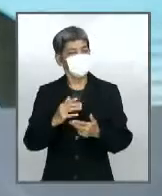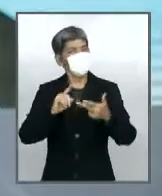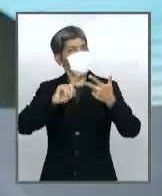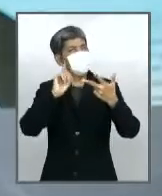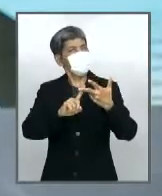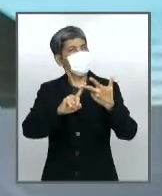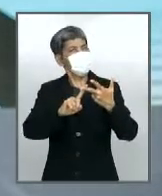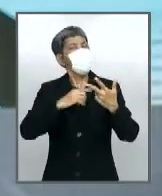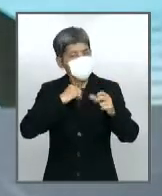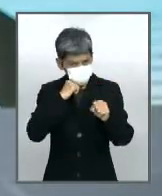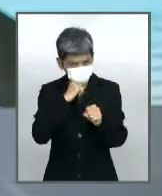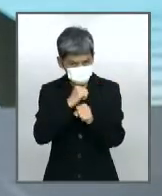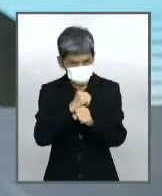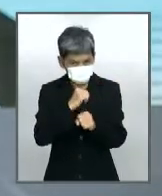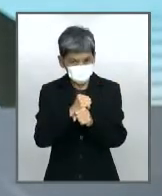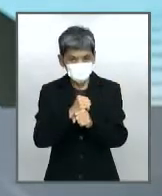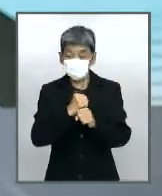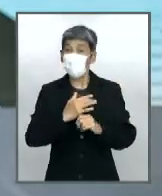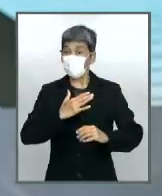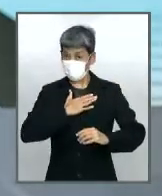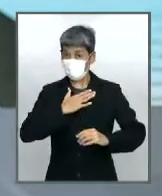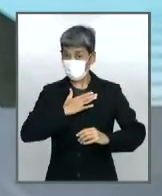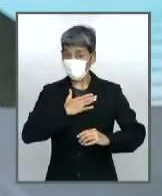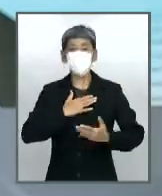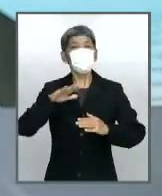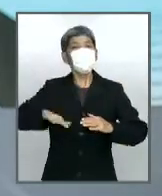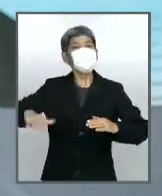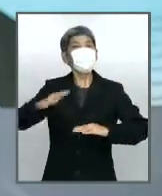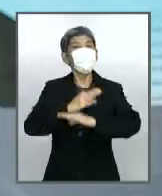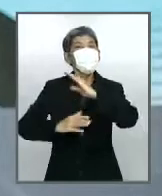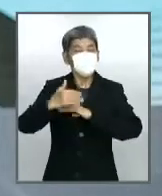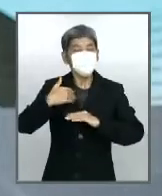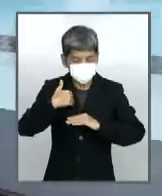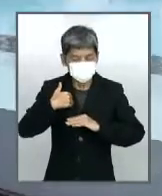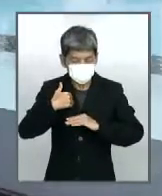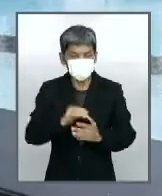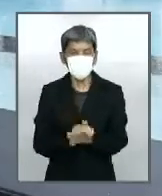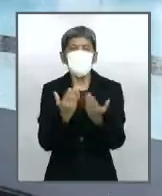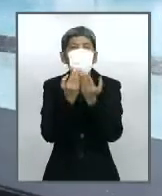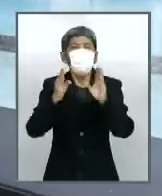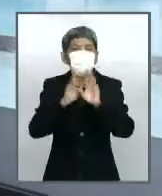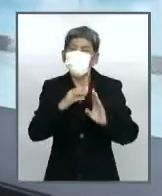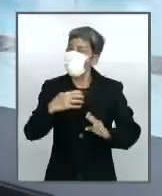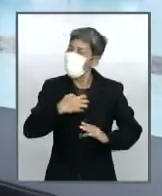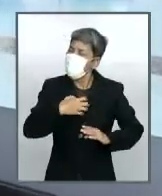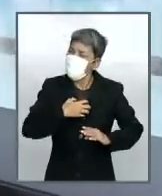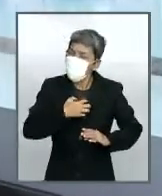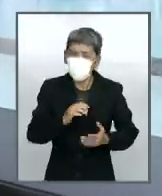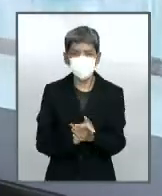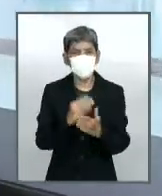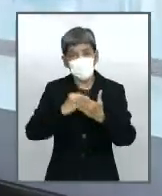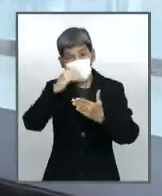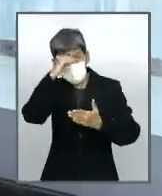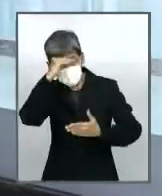นั้นแล้วก็จะมีเรียกว่าเป็นงานต่างหากของเราที่เด็กพิการบางท่านนะคะเขาครอบครัวเขาต้องการให้มี